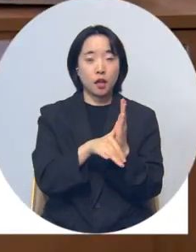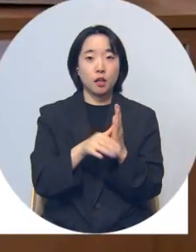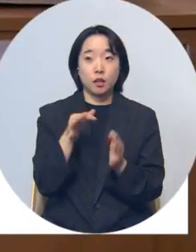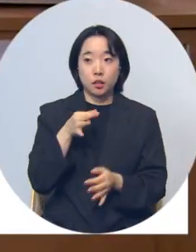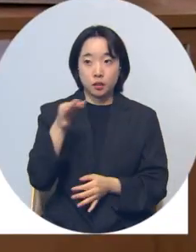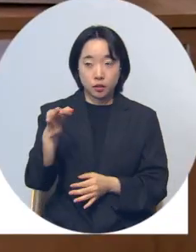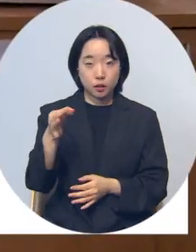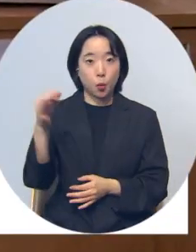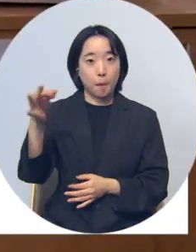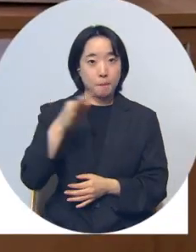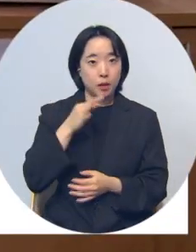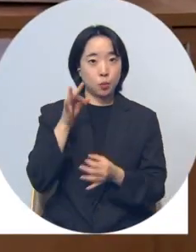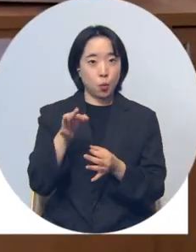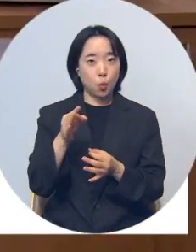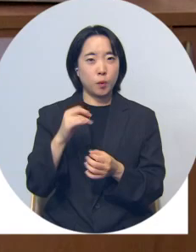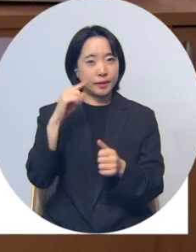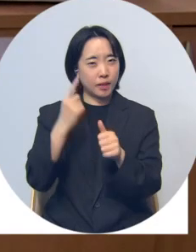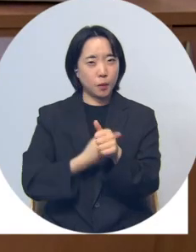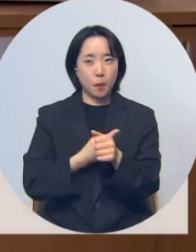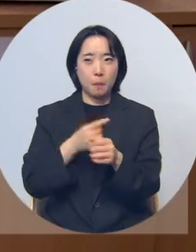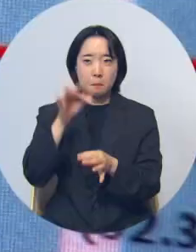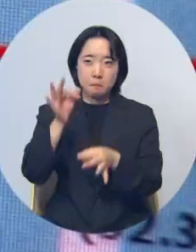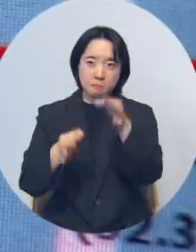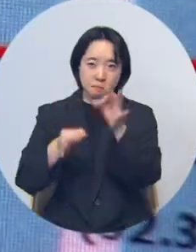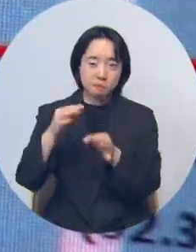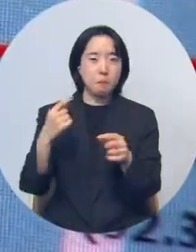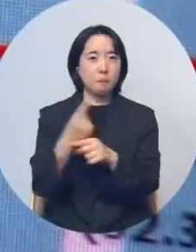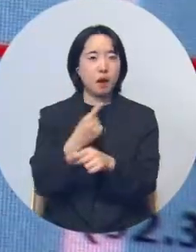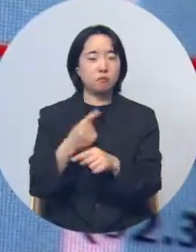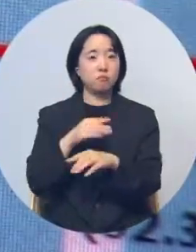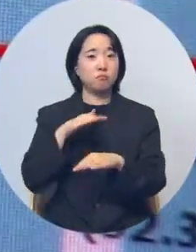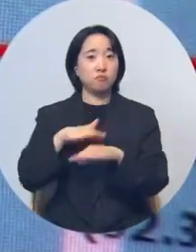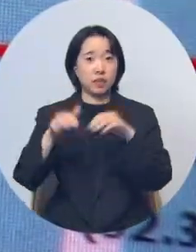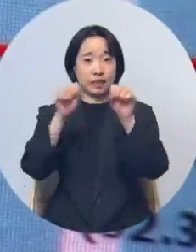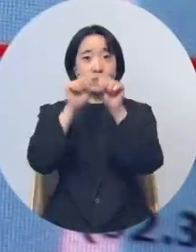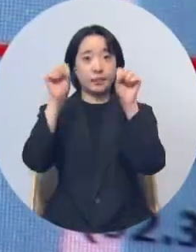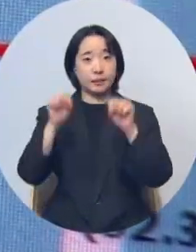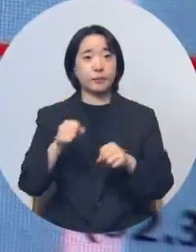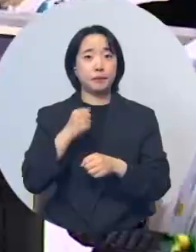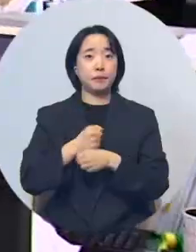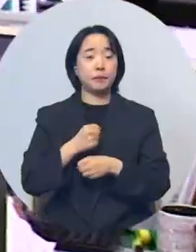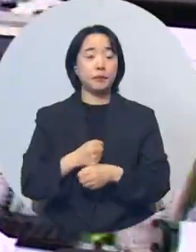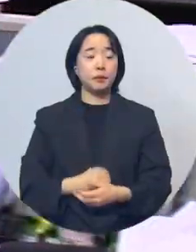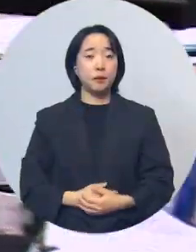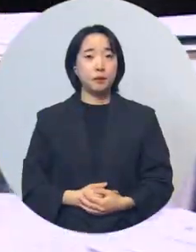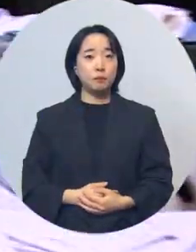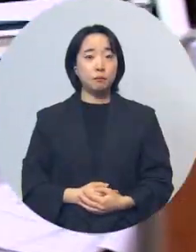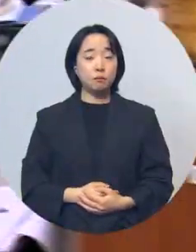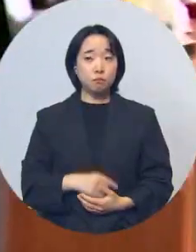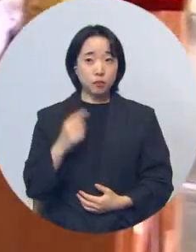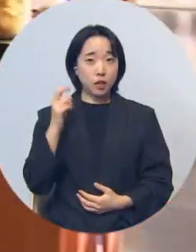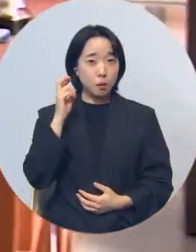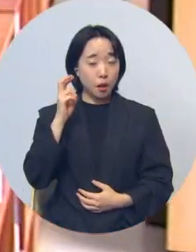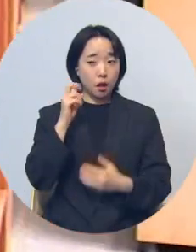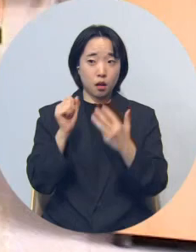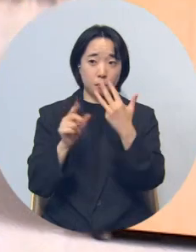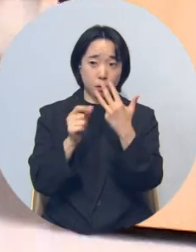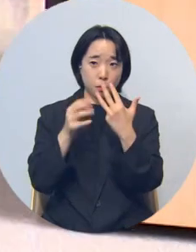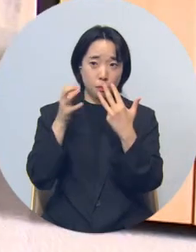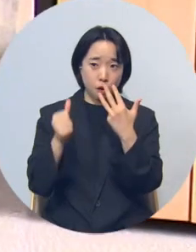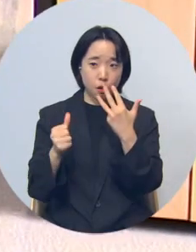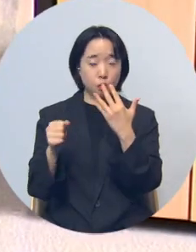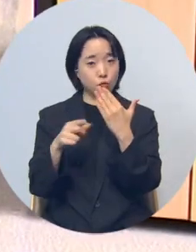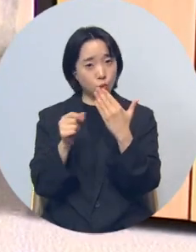조절하는 장치도 고안 중이란 설명입니다 이르면 이달 말이나 다음 달 초 국정 브리핑에서 대통령이 직접